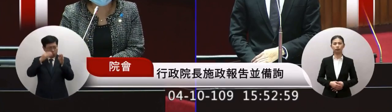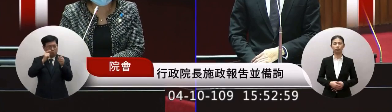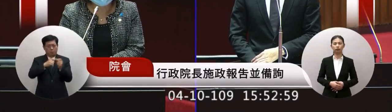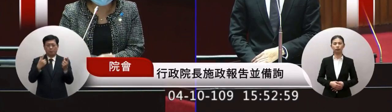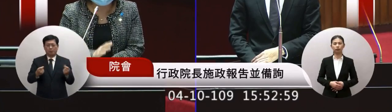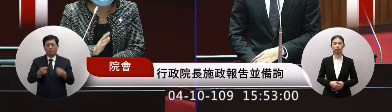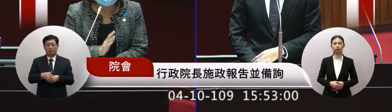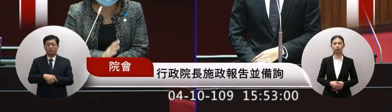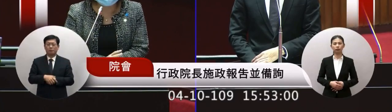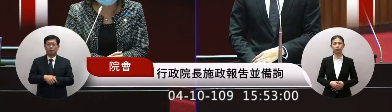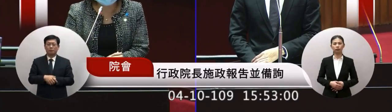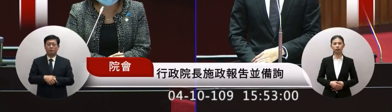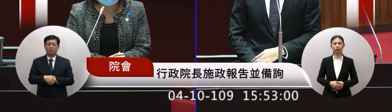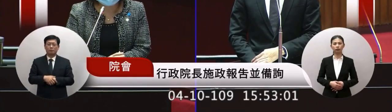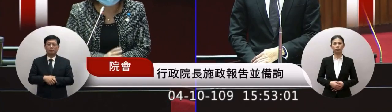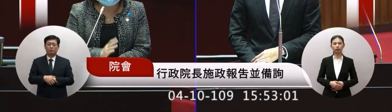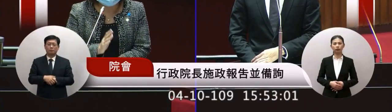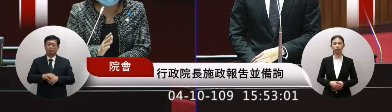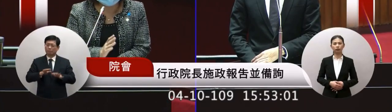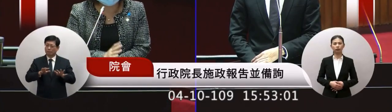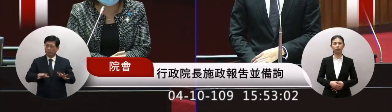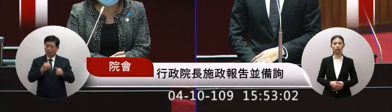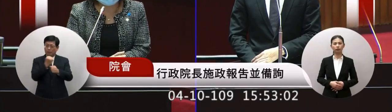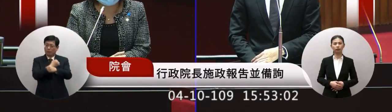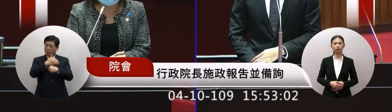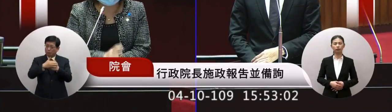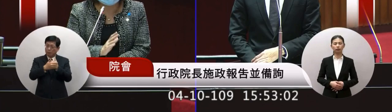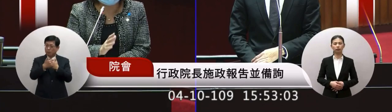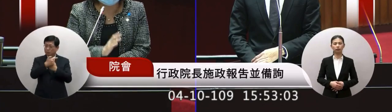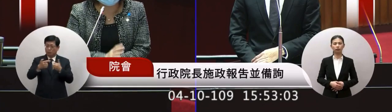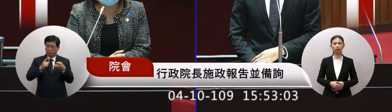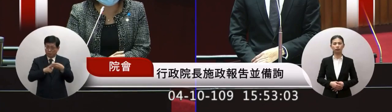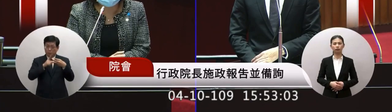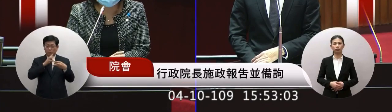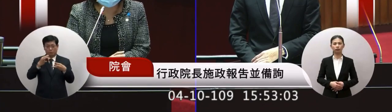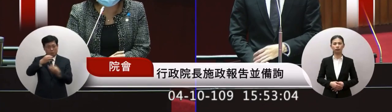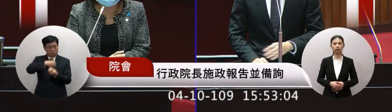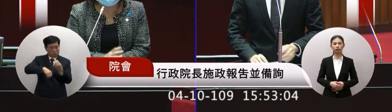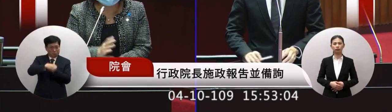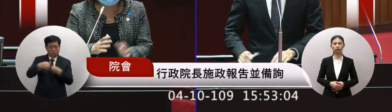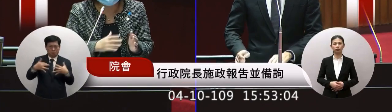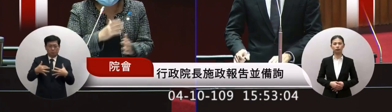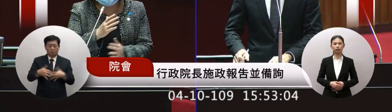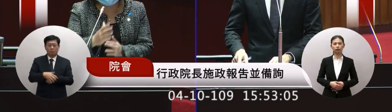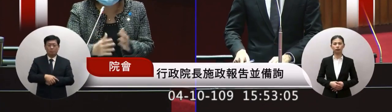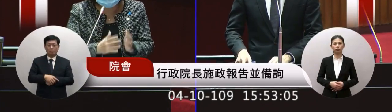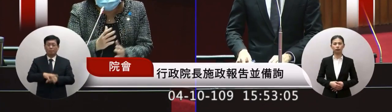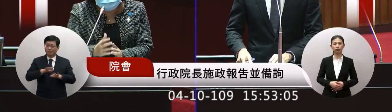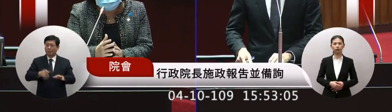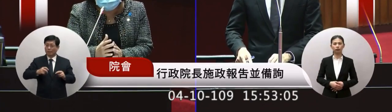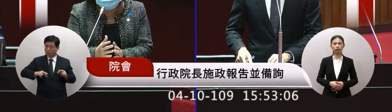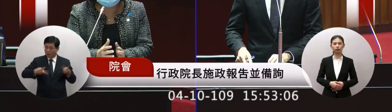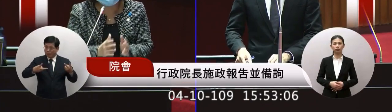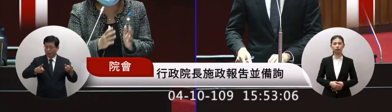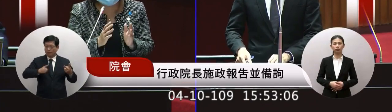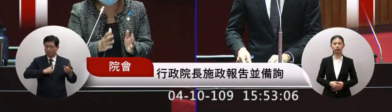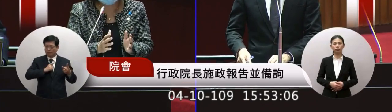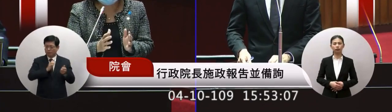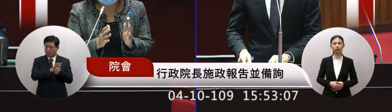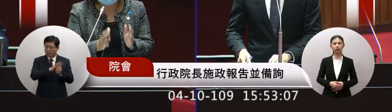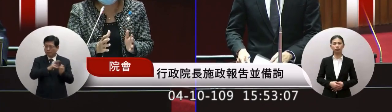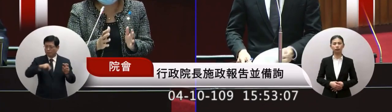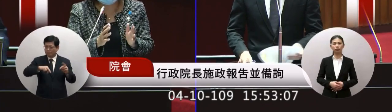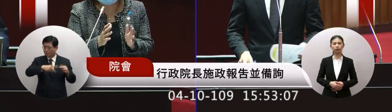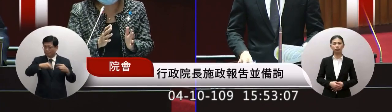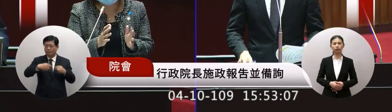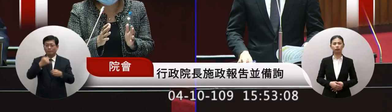吼。啊，当然咱即马劳保即个上重要是个财务的吼问题。啊，咱即马要改善财务嘛，是要讲安